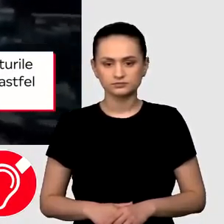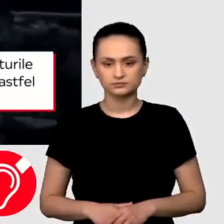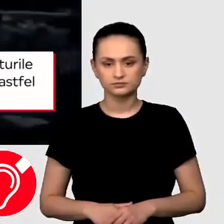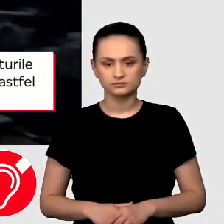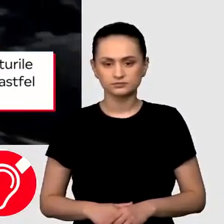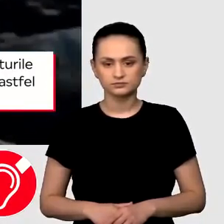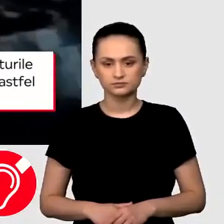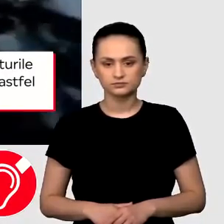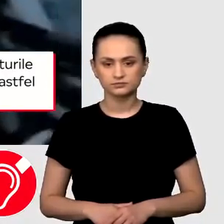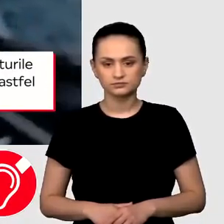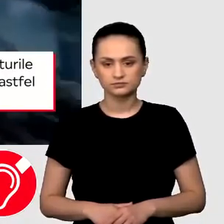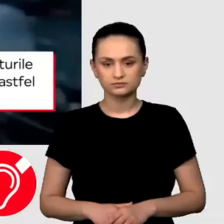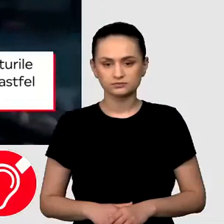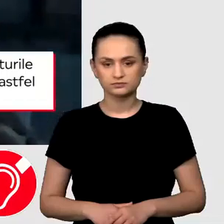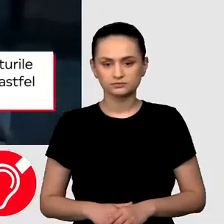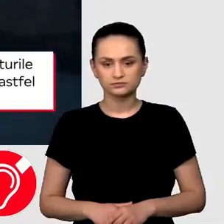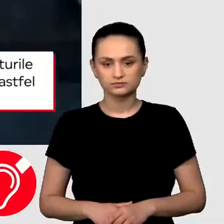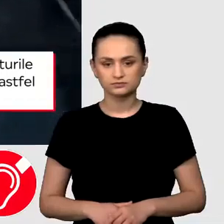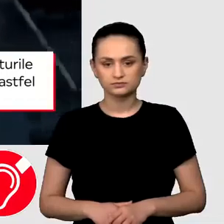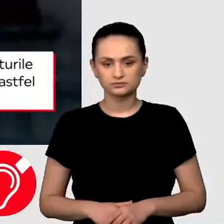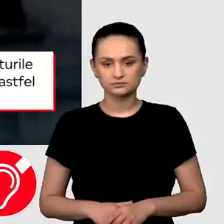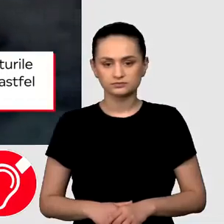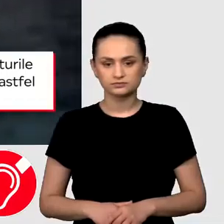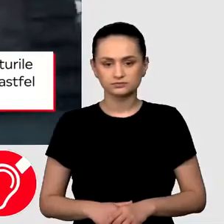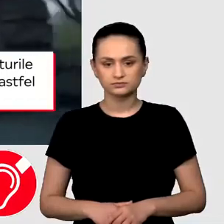vizionare. Să vă mulțumesc